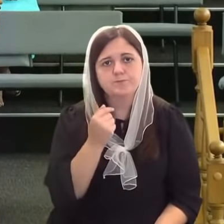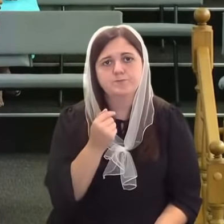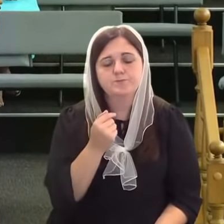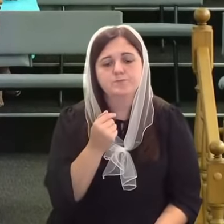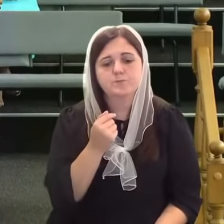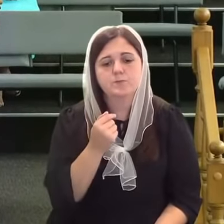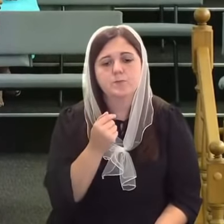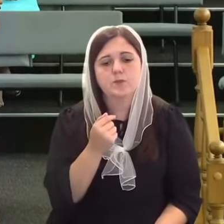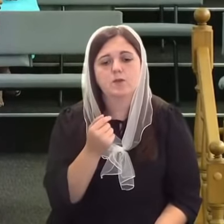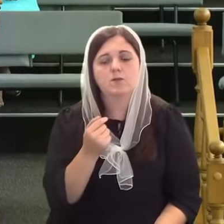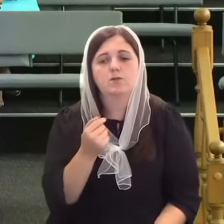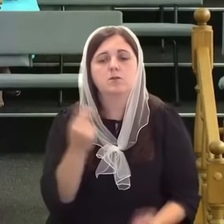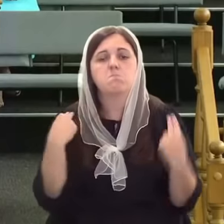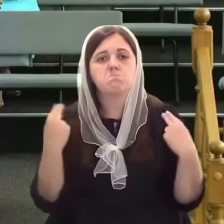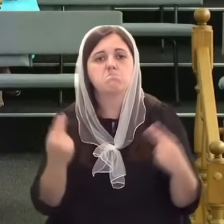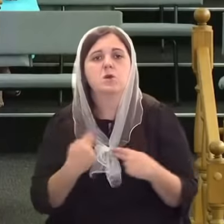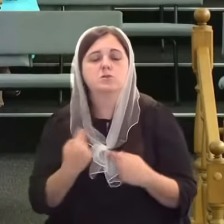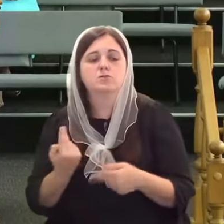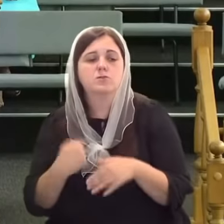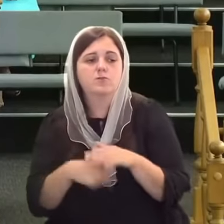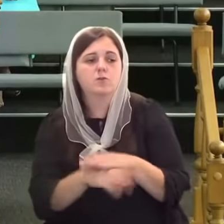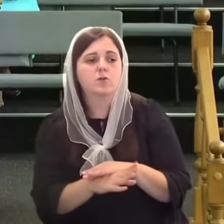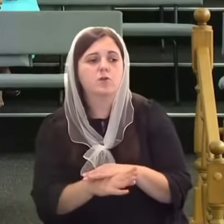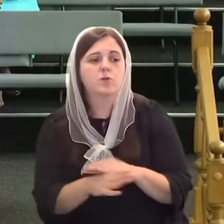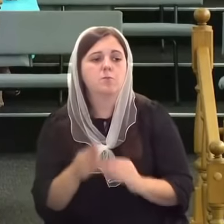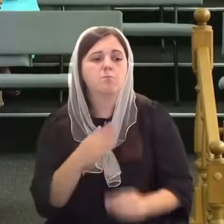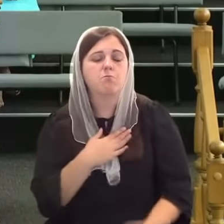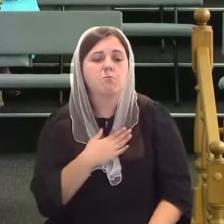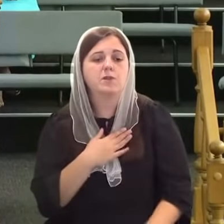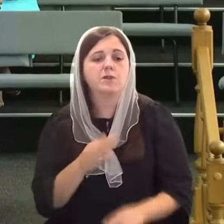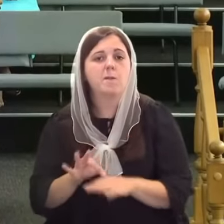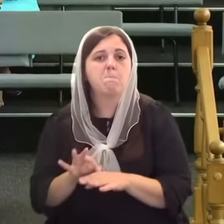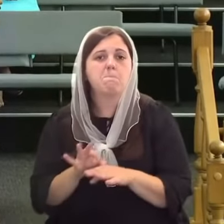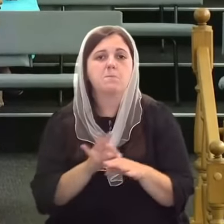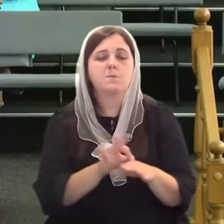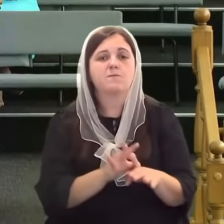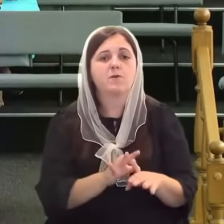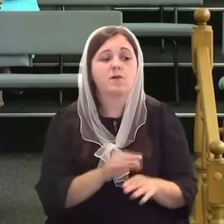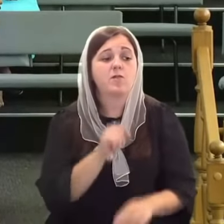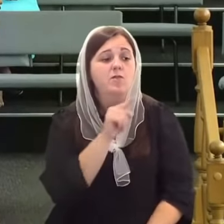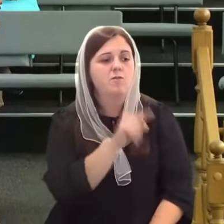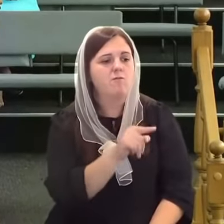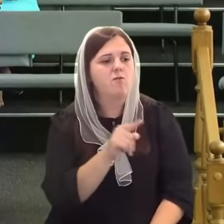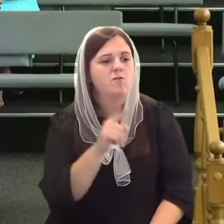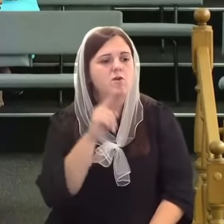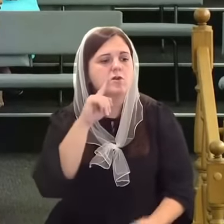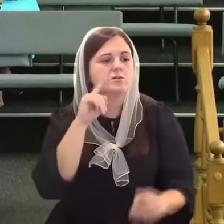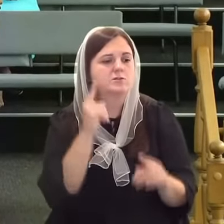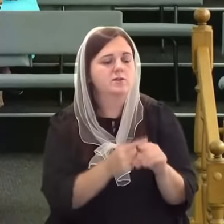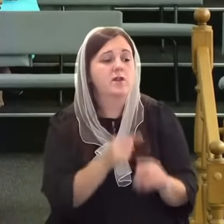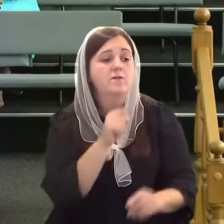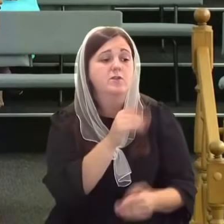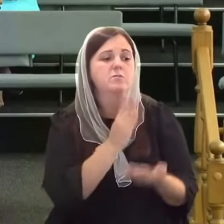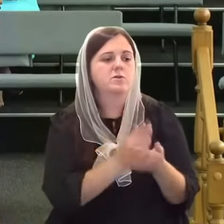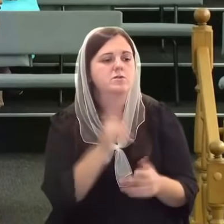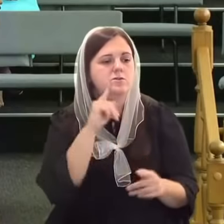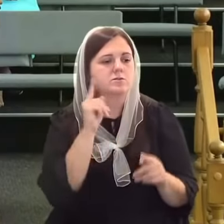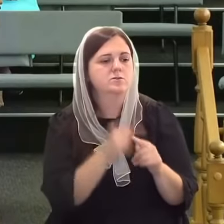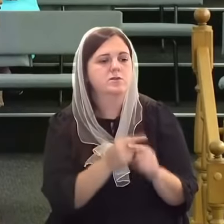он говорит, когда я уходил, меня провожала твоя сестра, у тебя есть сестра, на 2 года младше